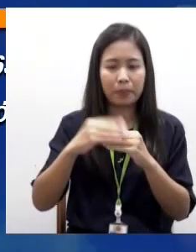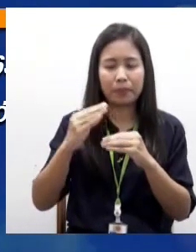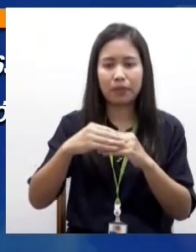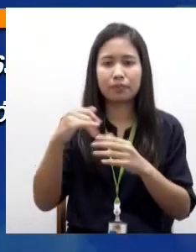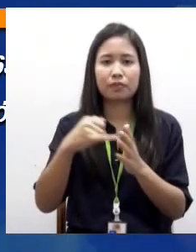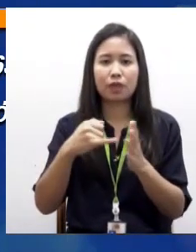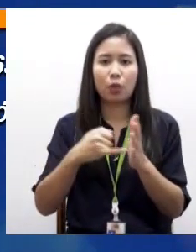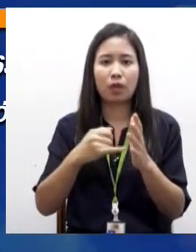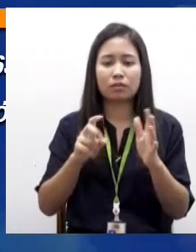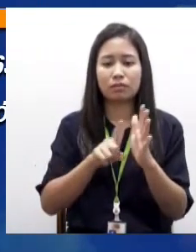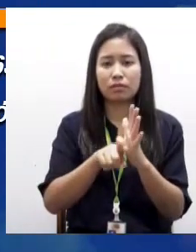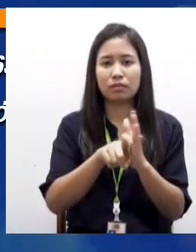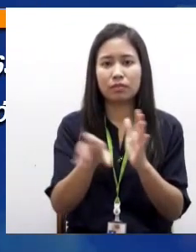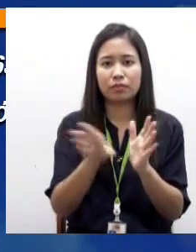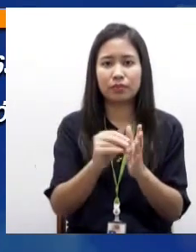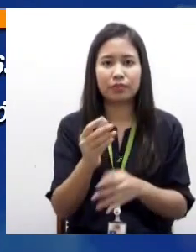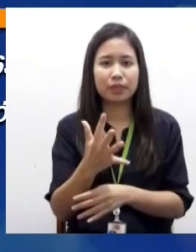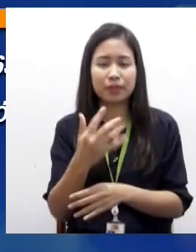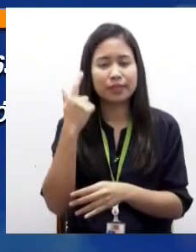แต่เราคงจะมีการเพิ่มจังหวัดที่ปลอดเชื้อโคเวทไหนพี่จนกระทั่งครบ77